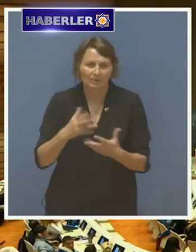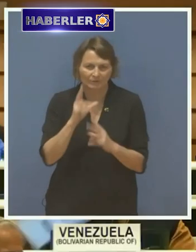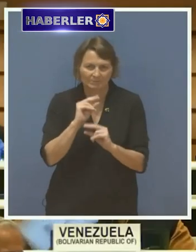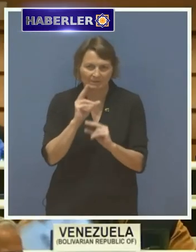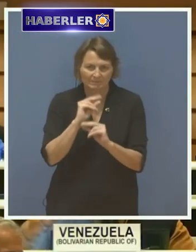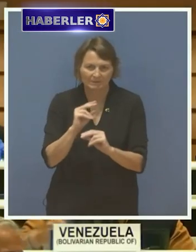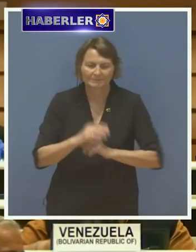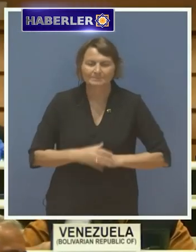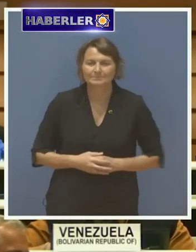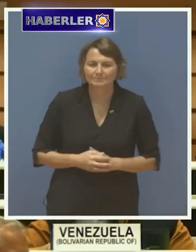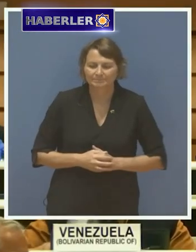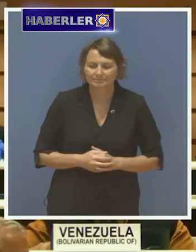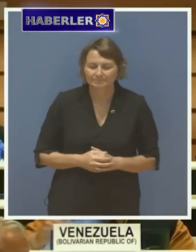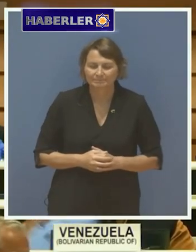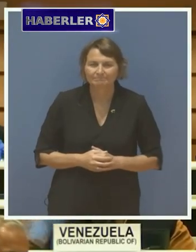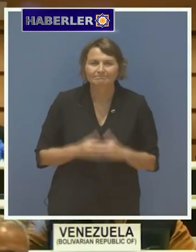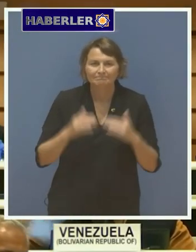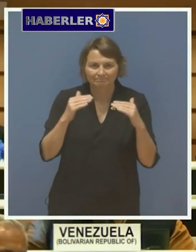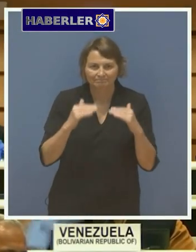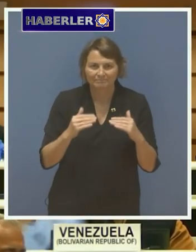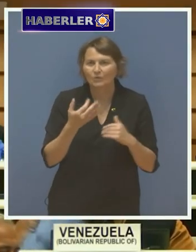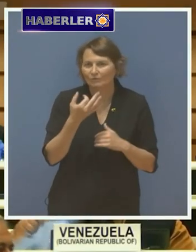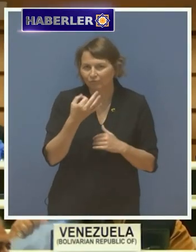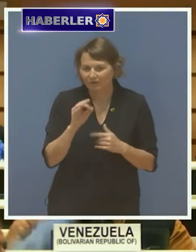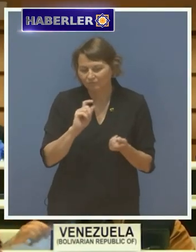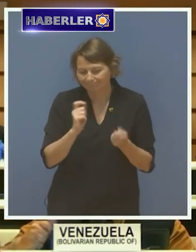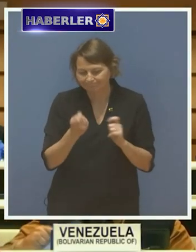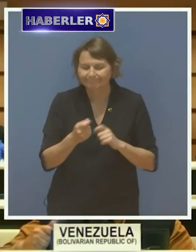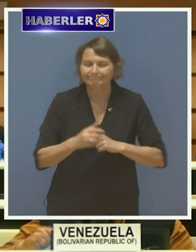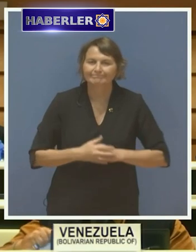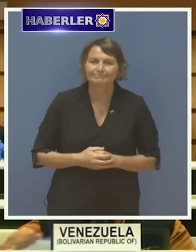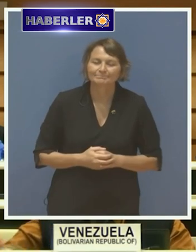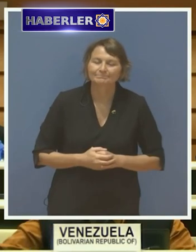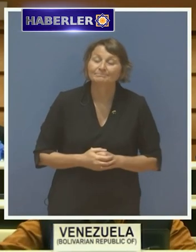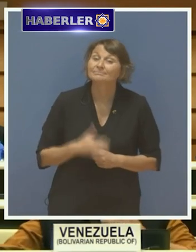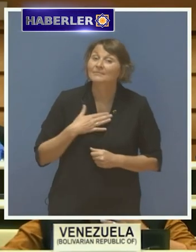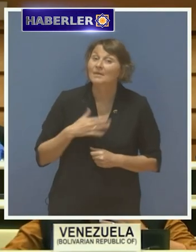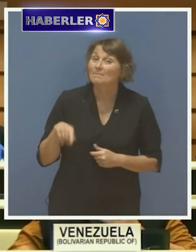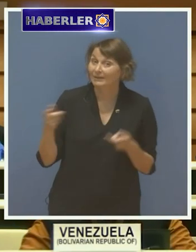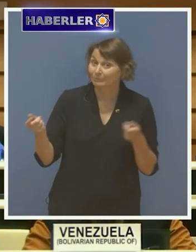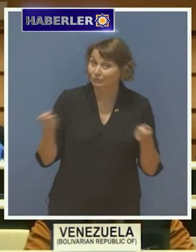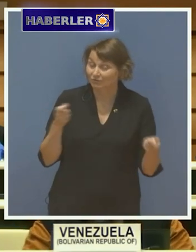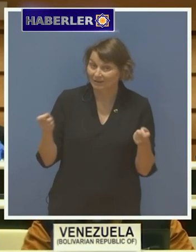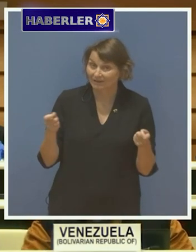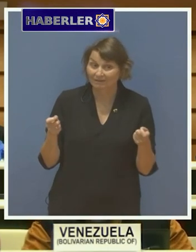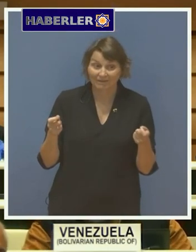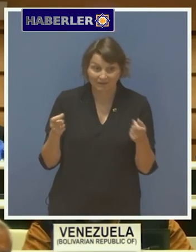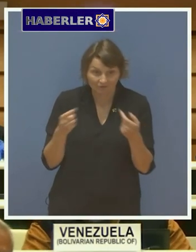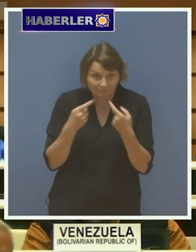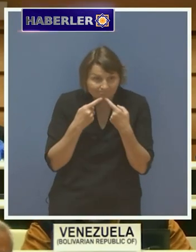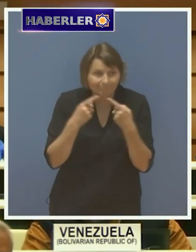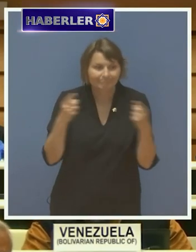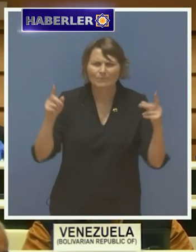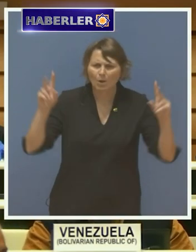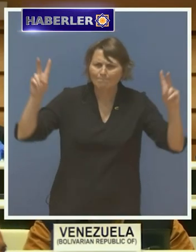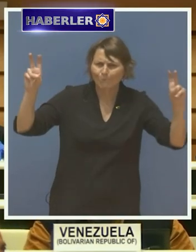nüfusu 100 yılı aşkın bir süredir uluslararası hukuka göre kendilerine ait olan toprakların yasa dışı işgali sonucunda